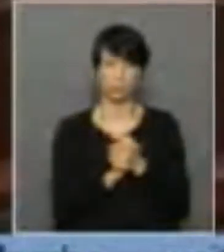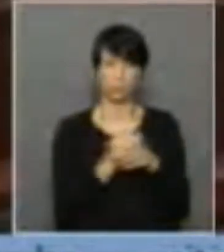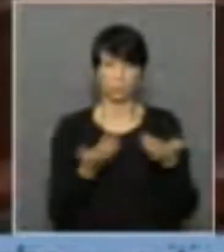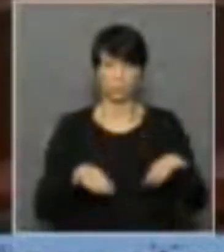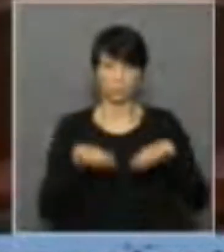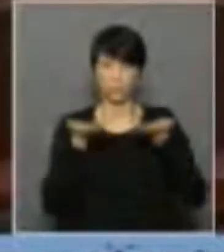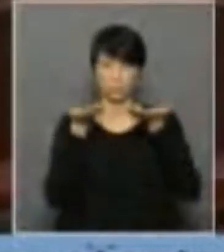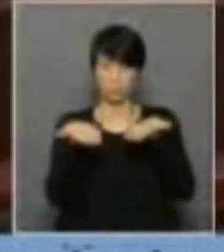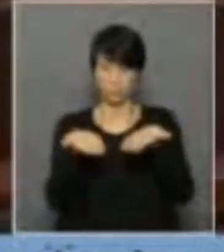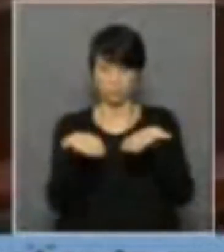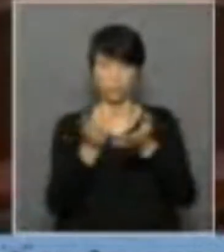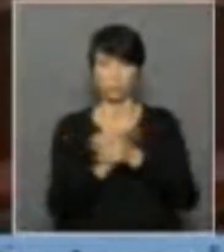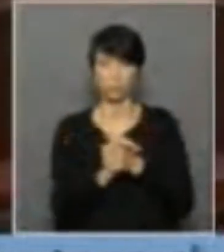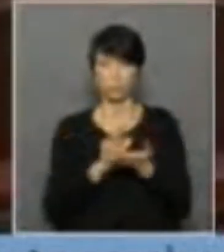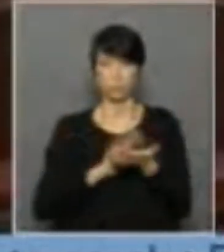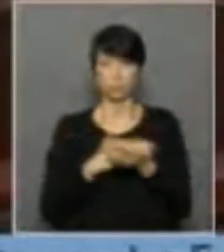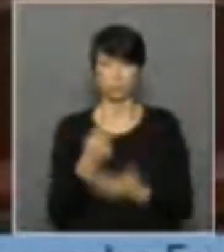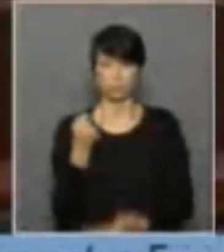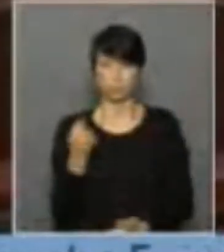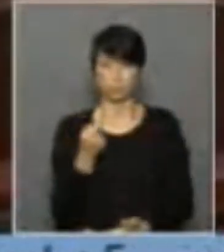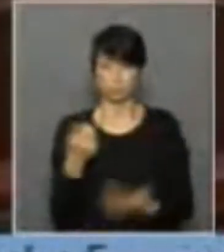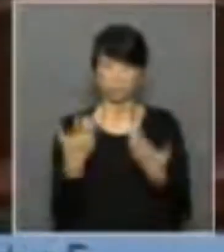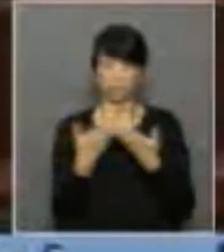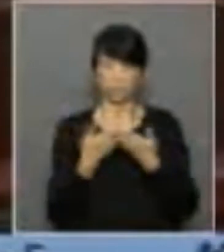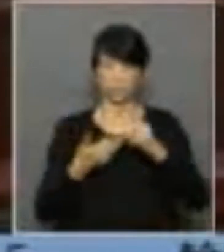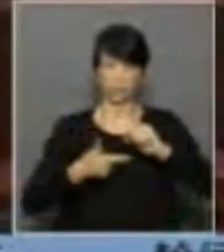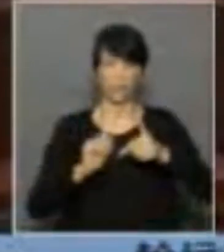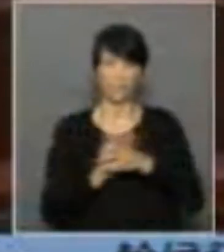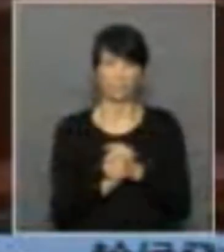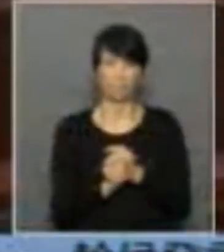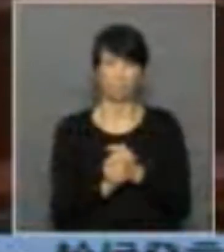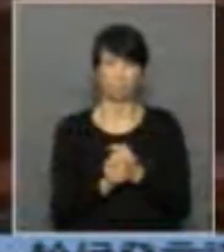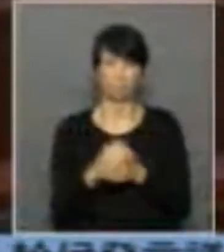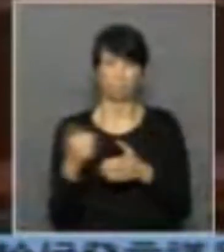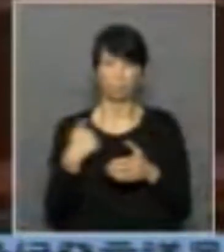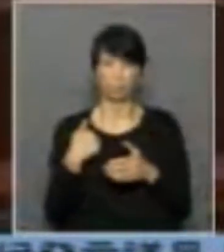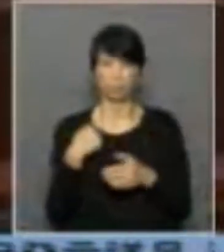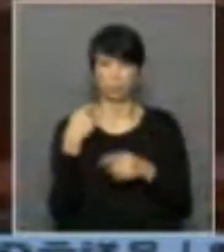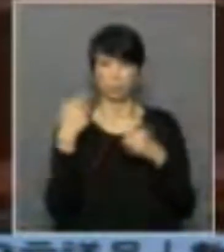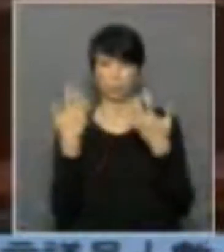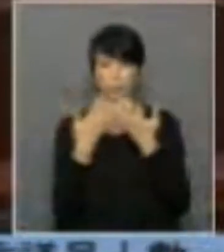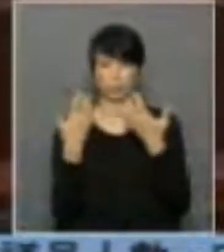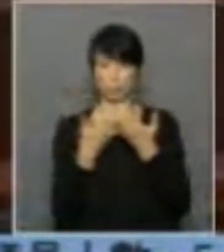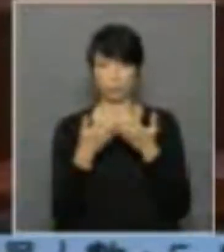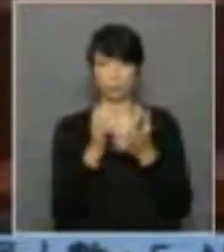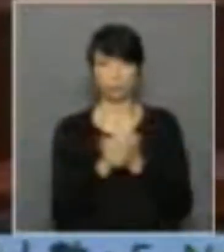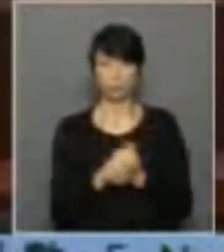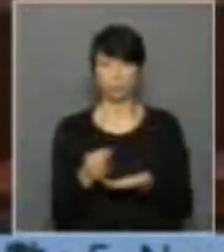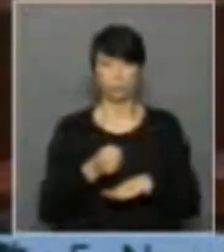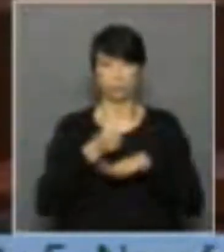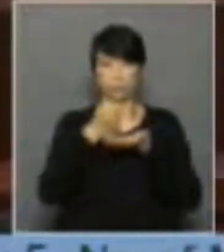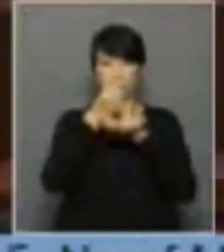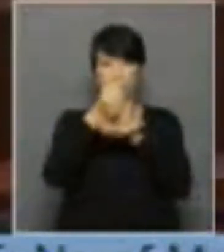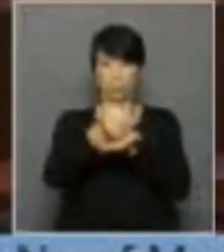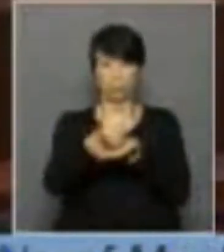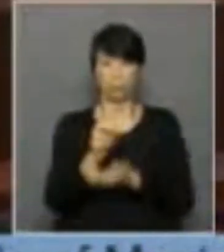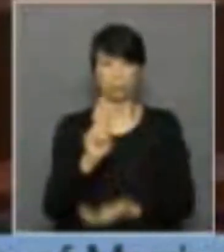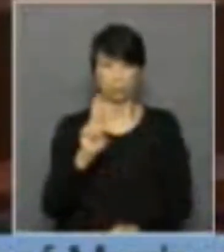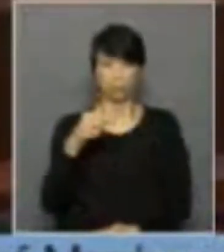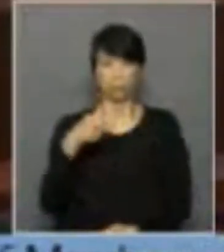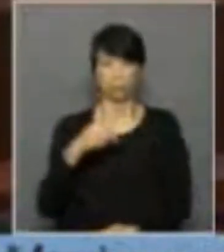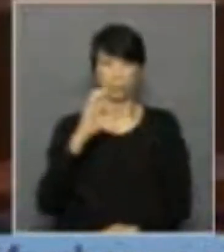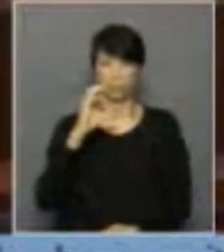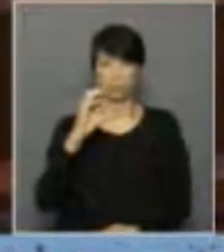的。不過我給一個簡單一點的計算方法，我只是針對資助在 UGC 的大